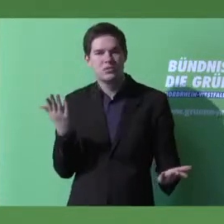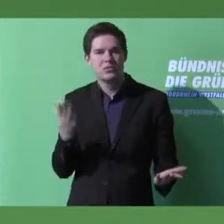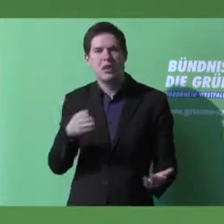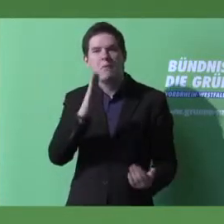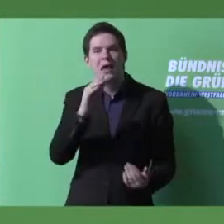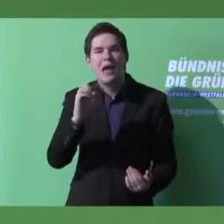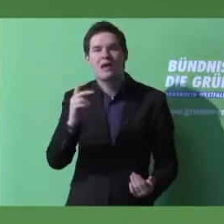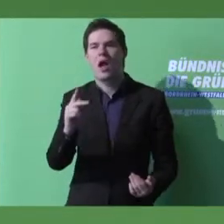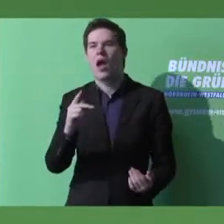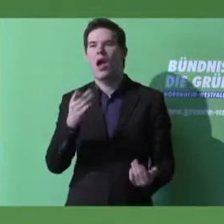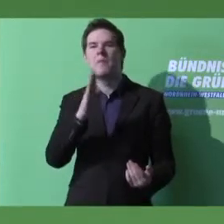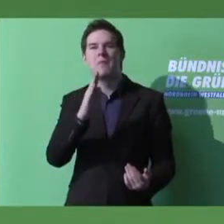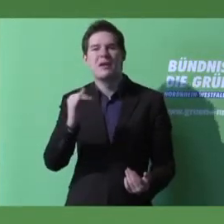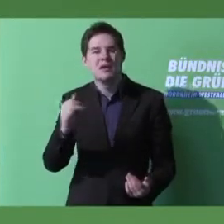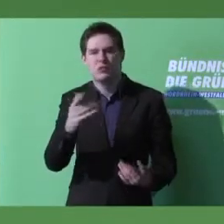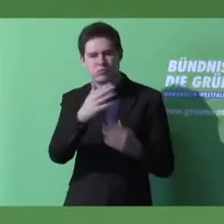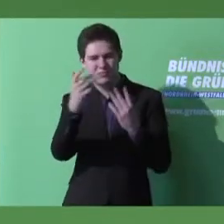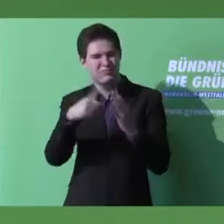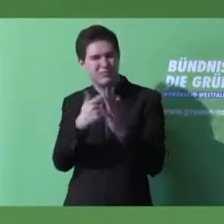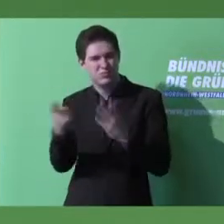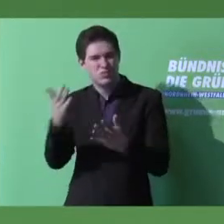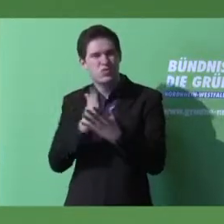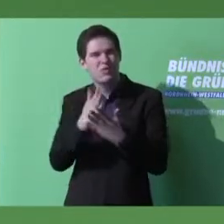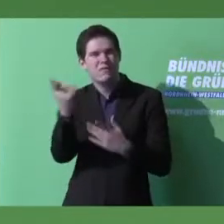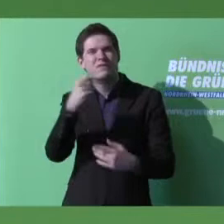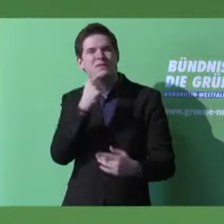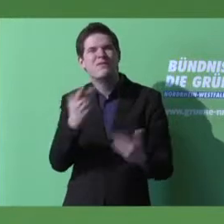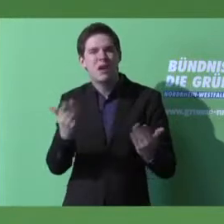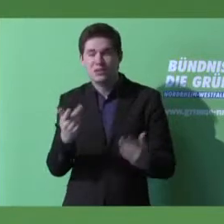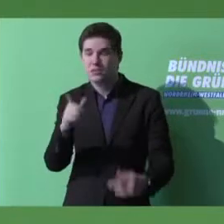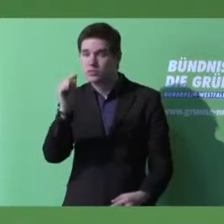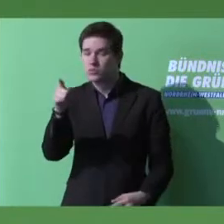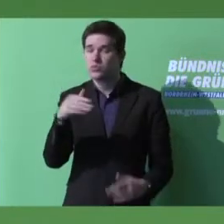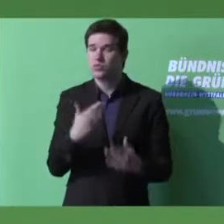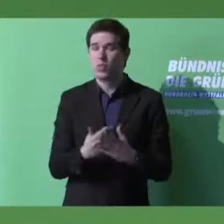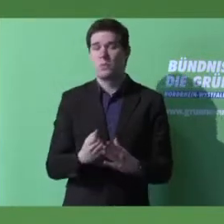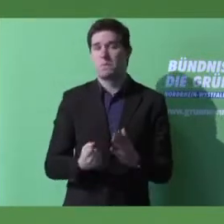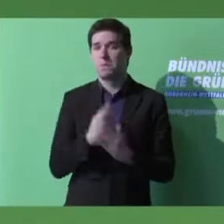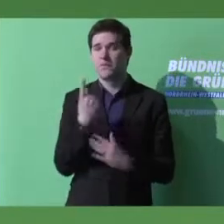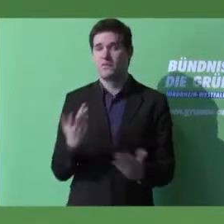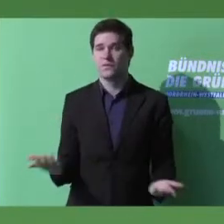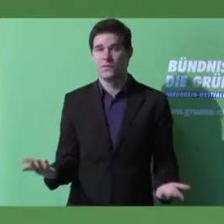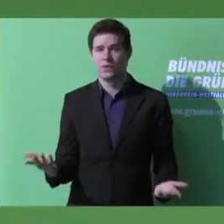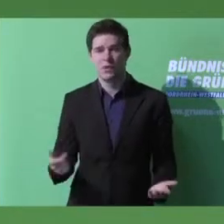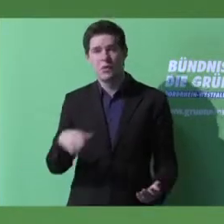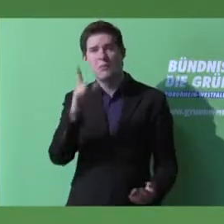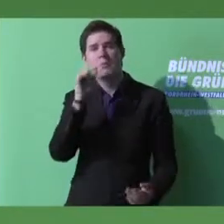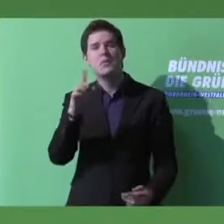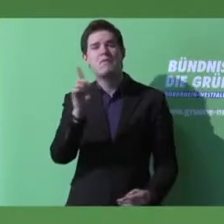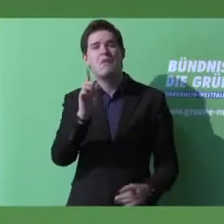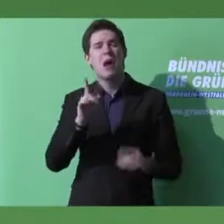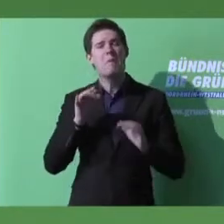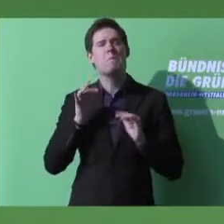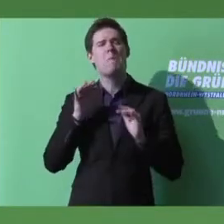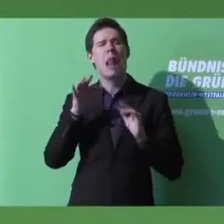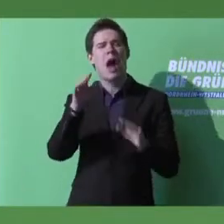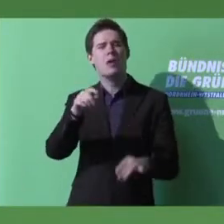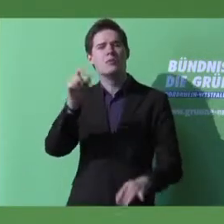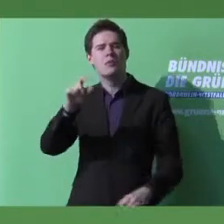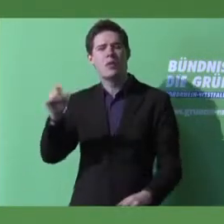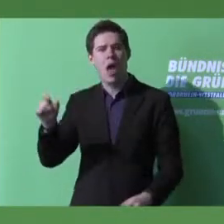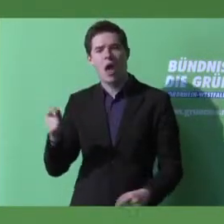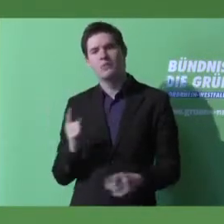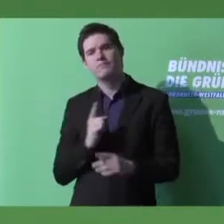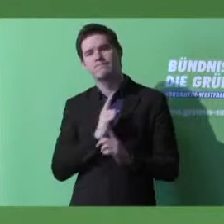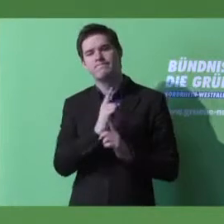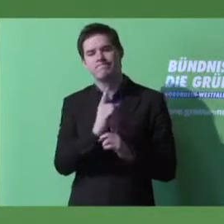und Ähnlichem zum Besten gegeben worden ist. Das ist schon bizarr. Da treten Milliardäre mit Tränen in den